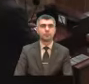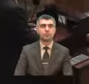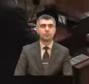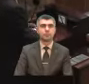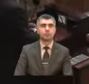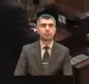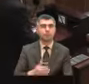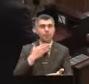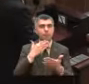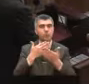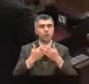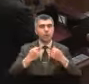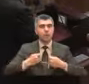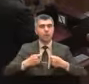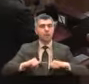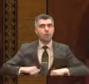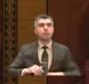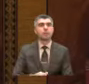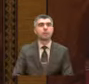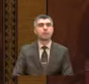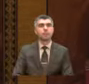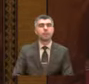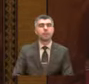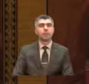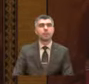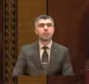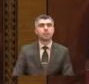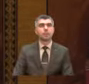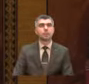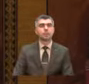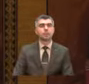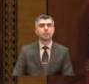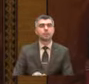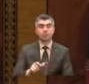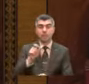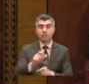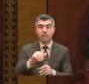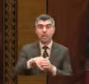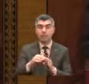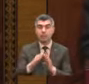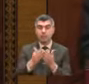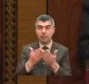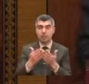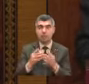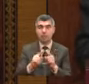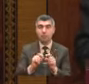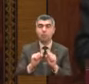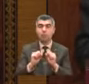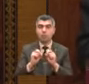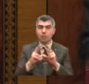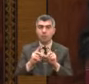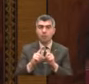شكرا السيد الرئيس، السيد الوزير المحترم. نحن في المجموعه النيابيه نشيد